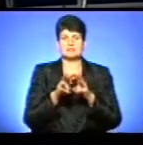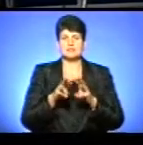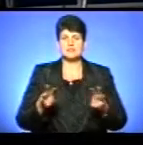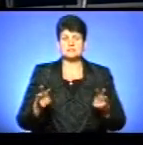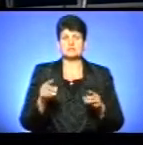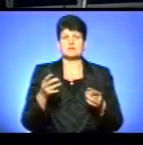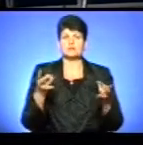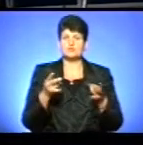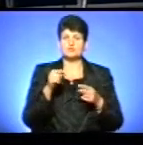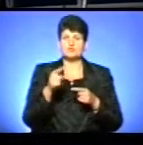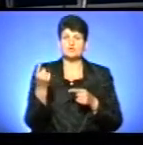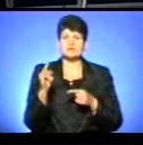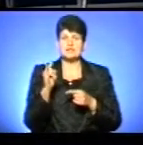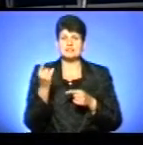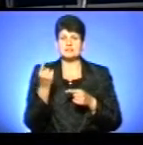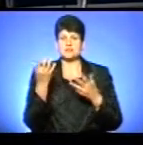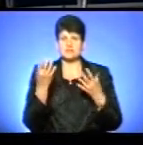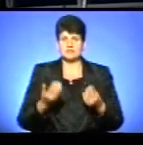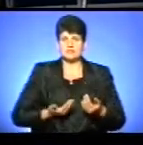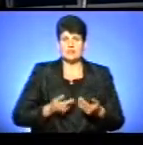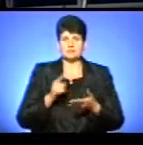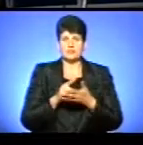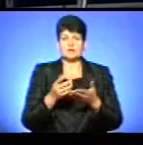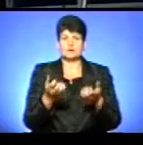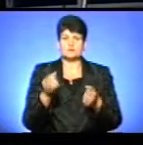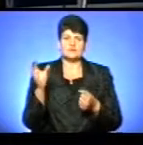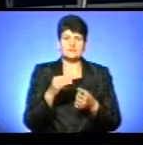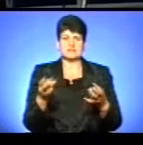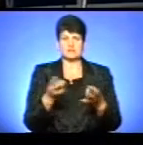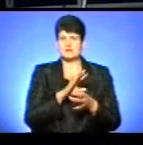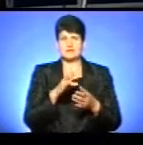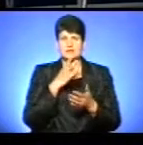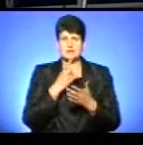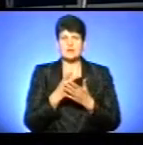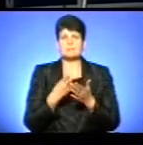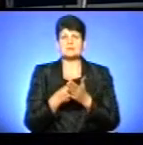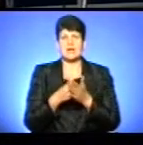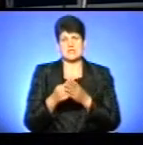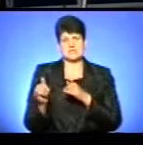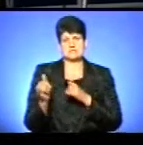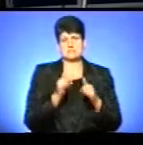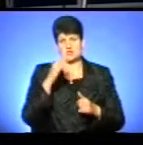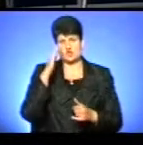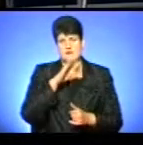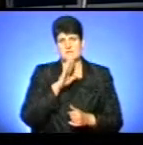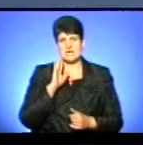тим, що дитина із перших днів життя має отримати усе необхідне, незважаючи на рівень матеріального забезпечення